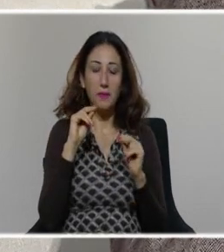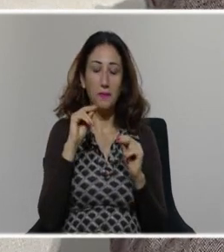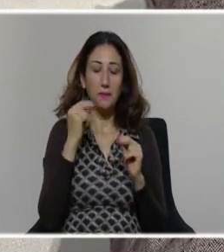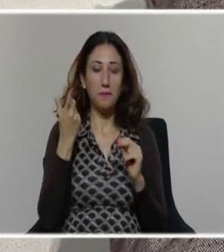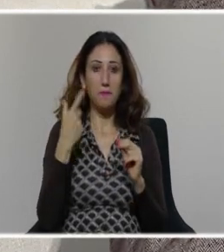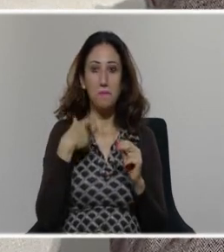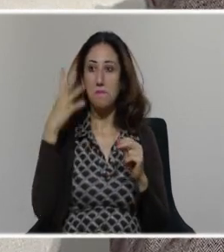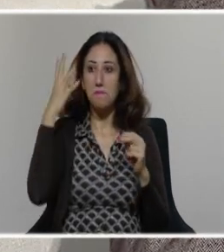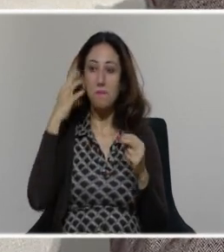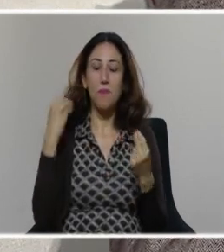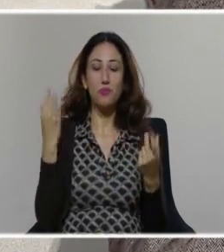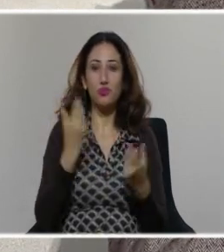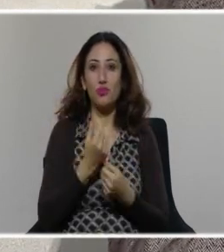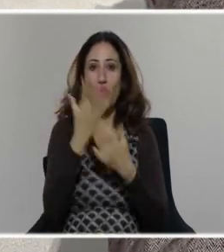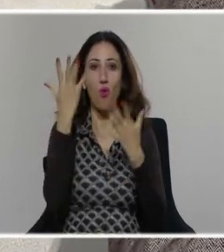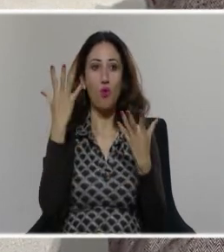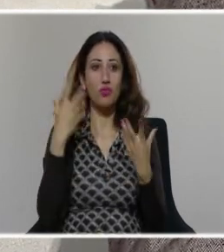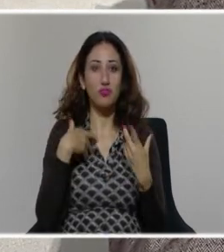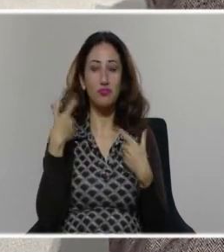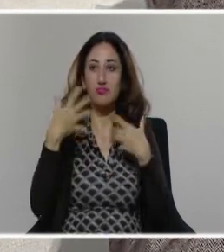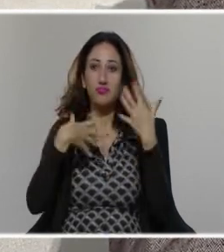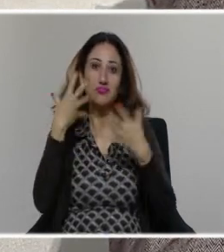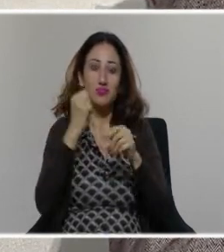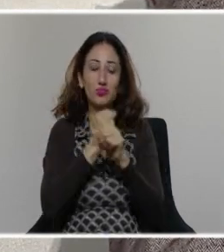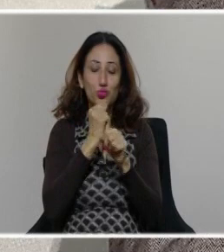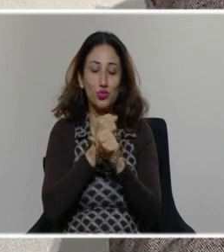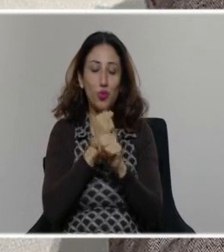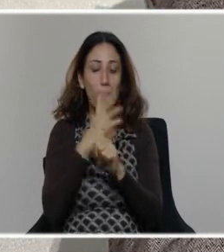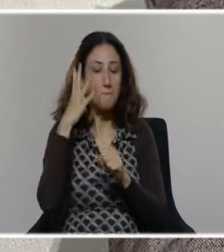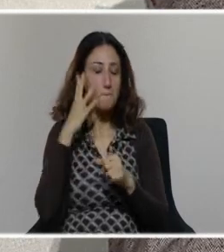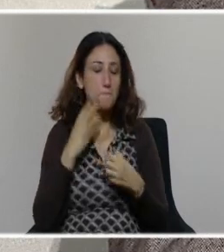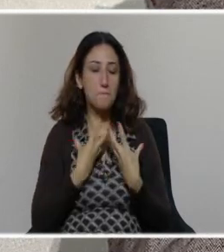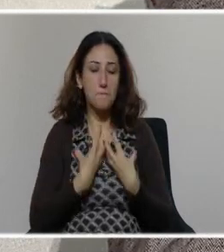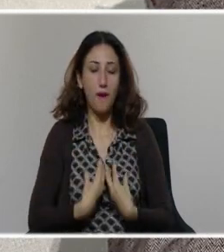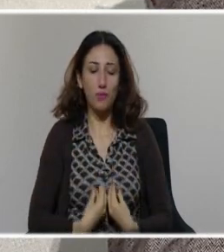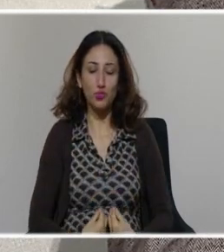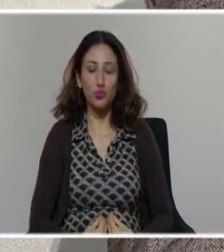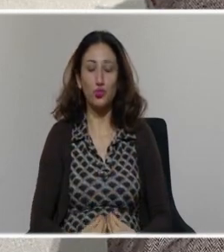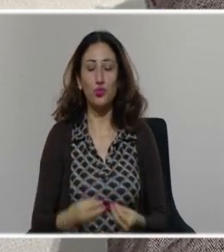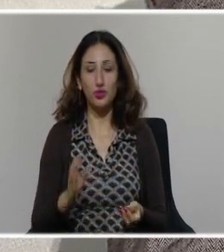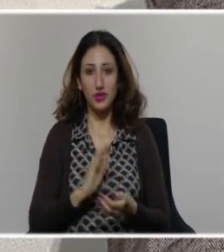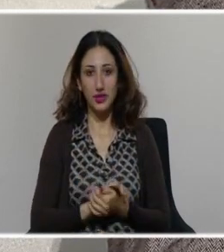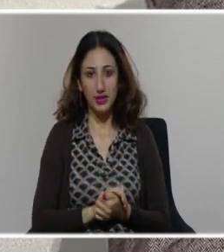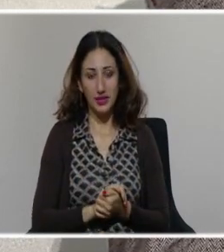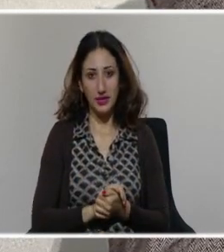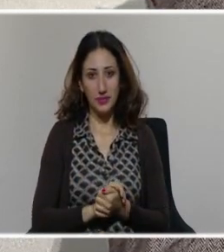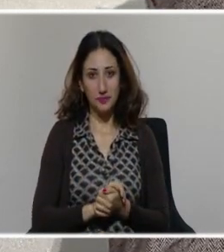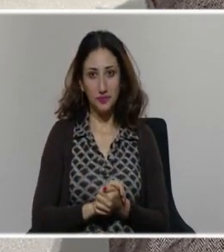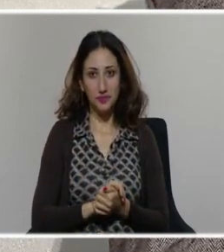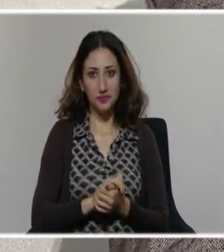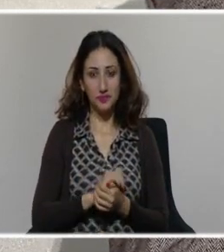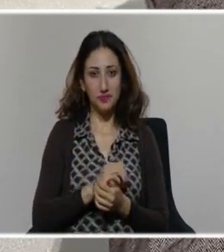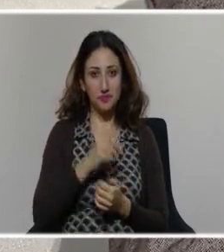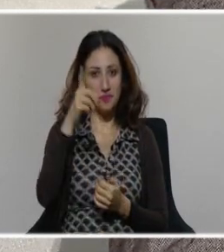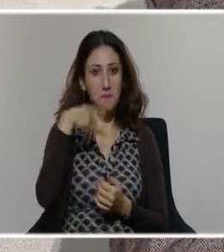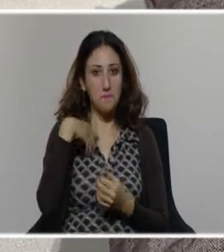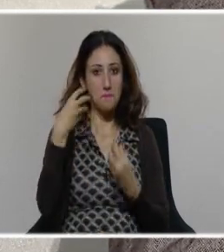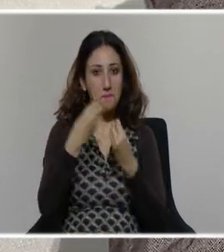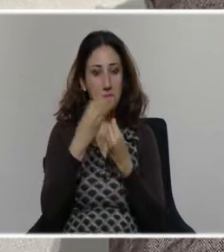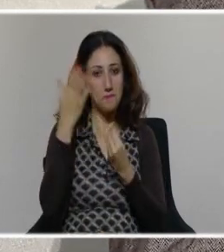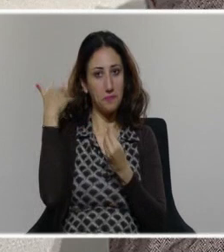منطلق ومحلق ومستريح من جوه وبدي احسن ما عندي فعلا. لا